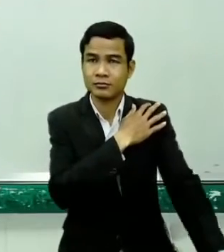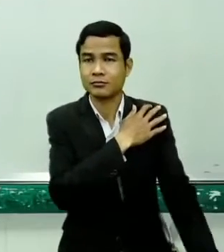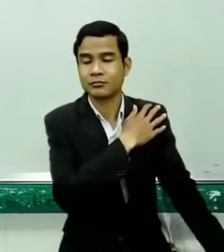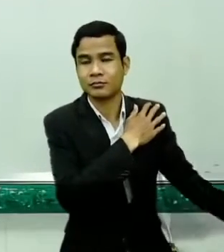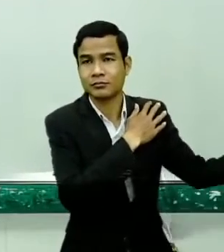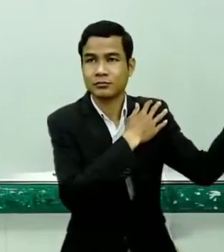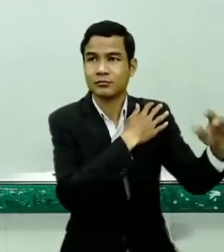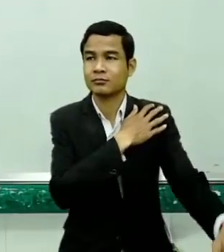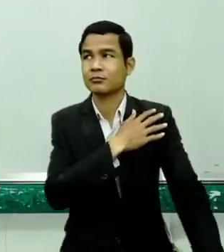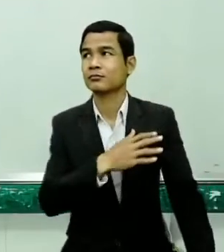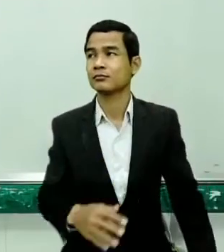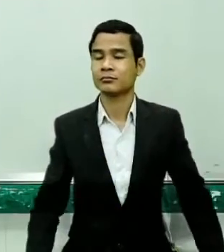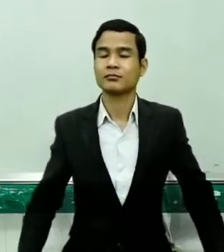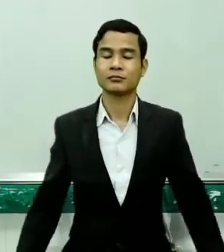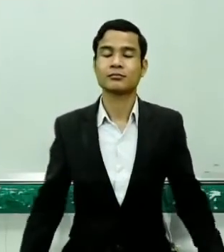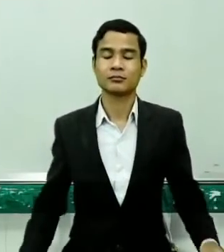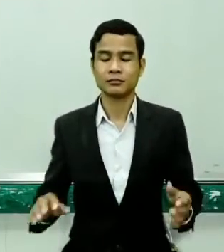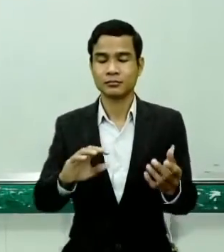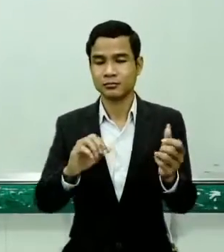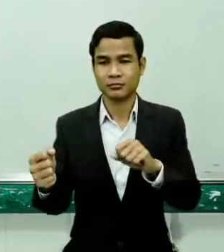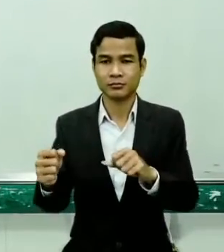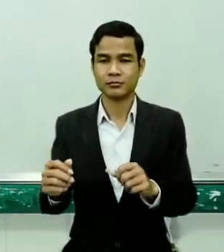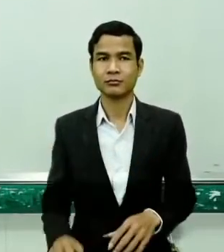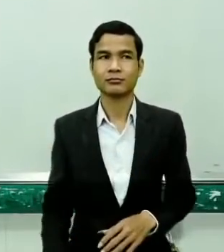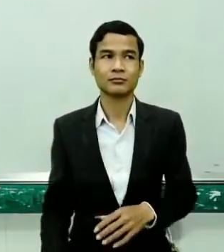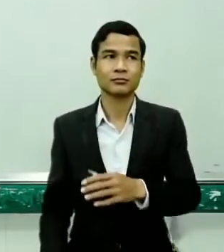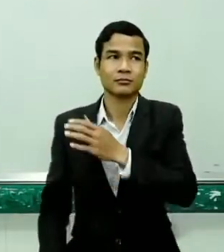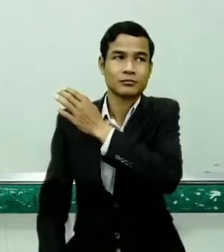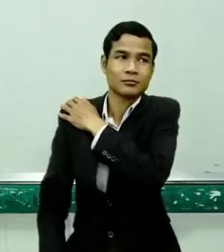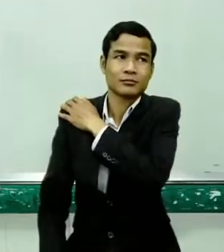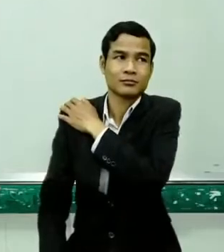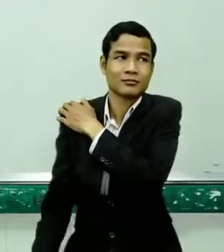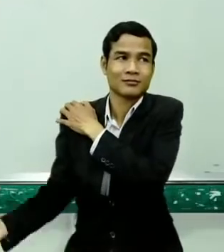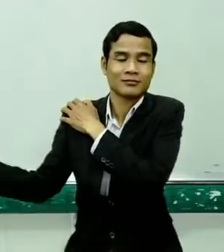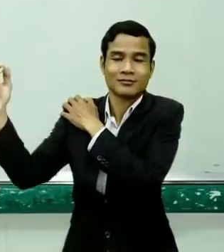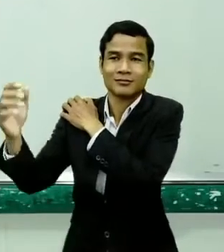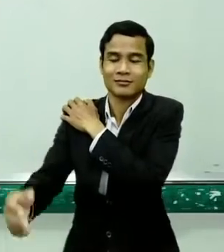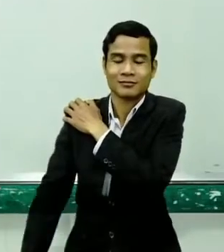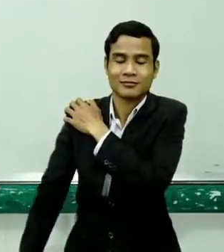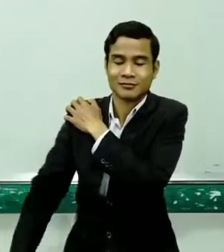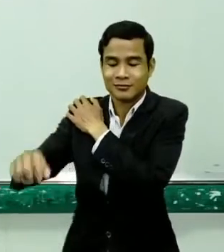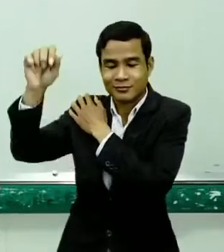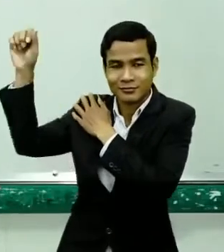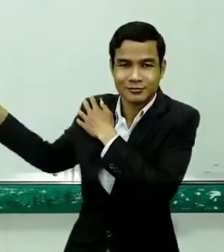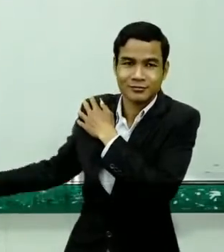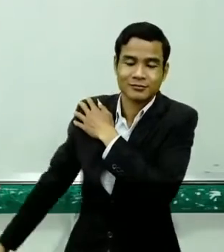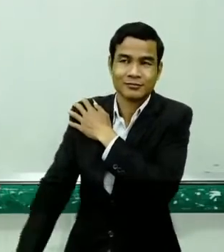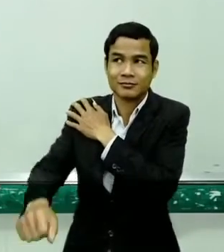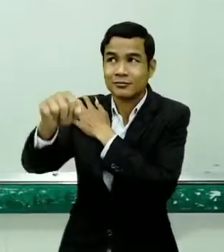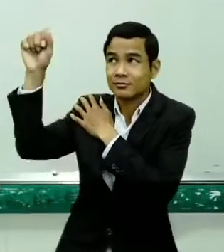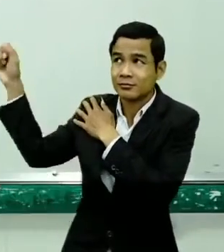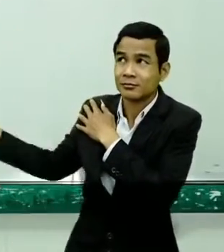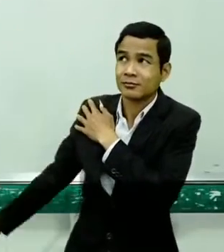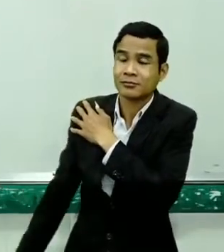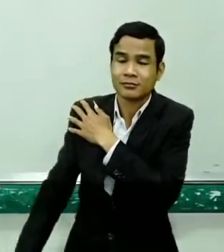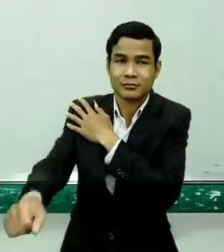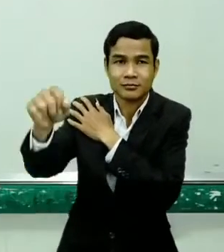Bầy. Tỏ, xong đổ đáy màu khăn chú vầy mà đó. Được rồi. Mùi.